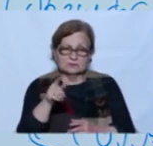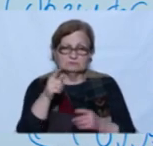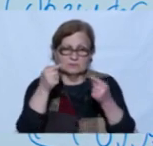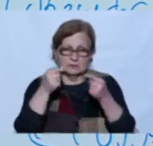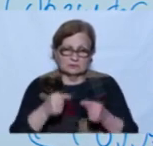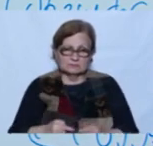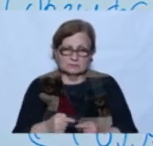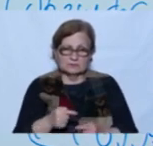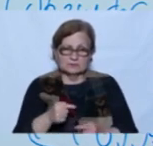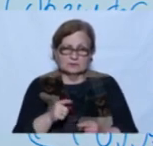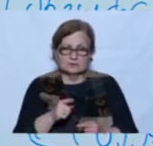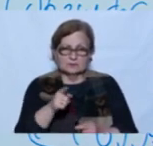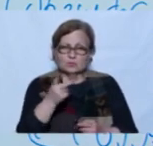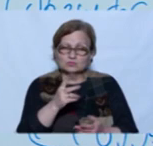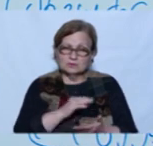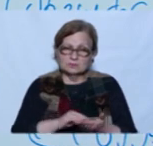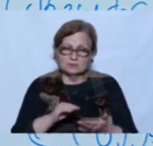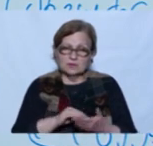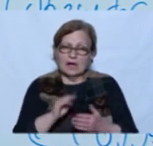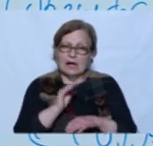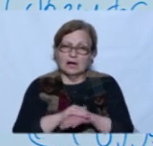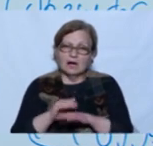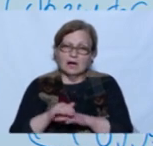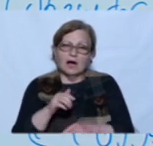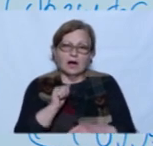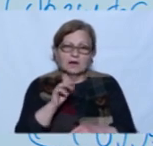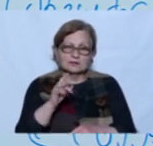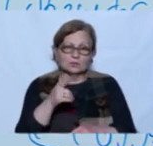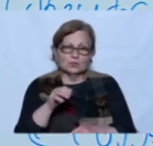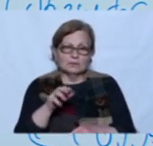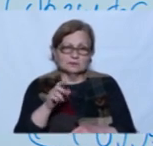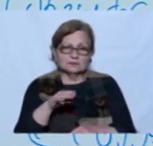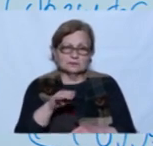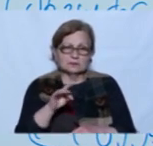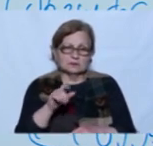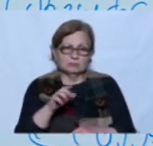მიხედვით გიწევთ, დაწეროთ არგუმენტირებული ესე.